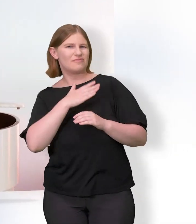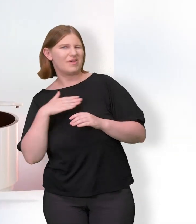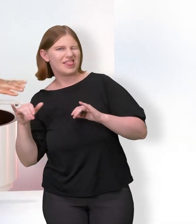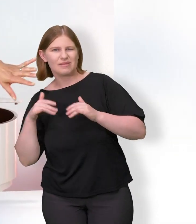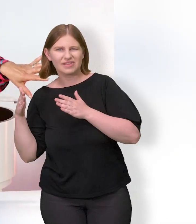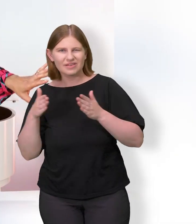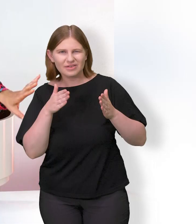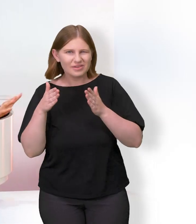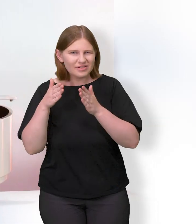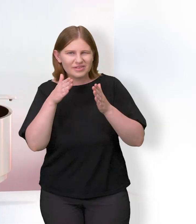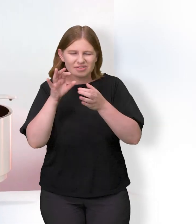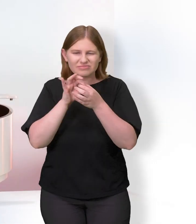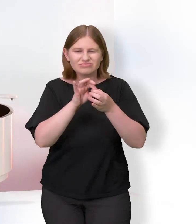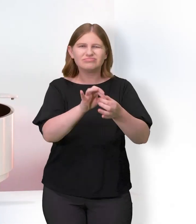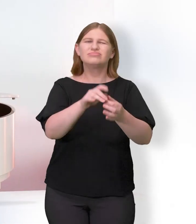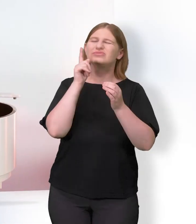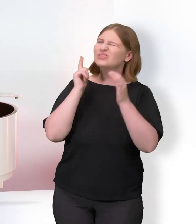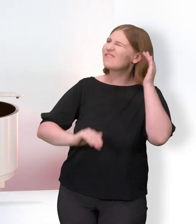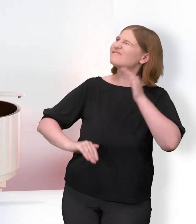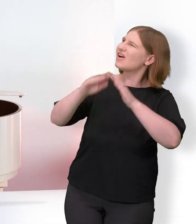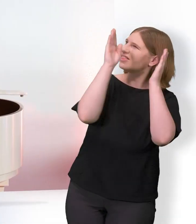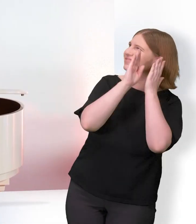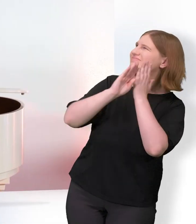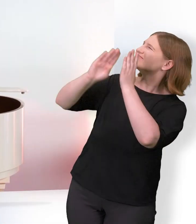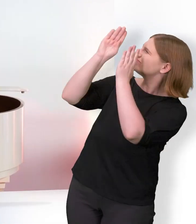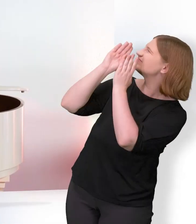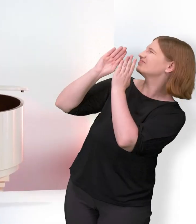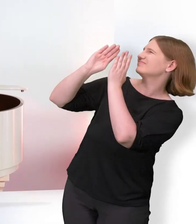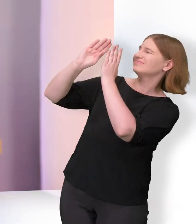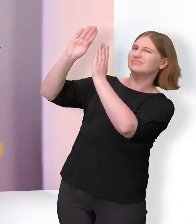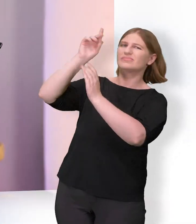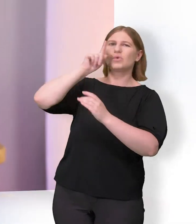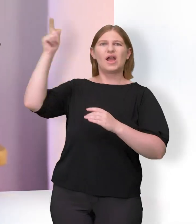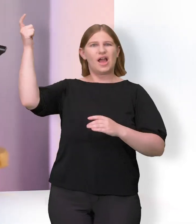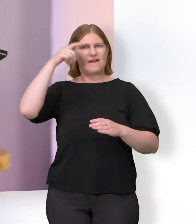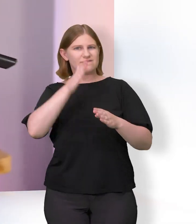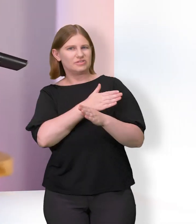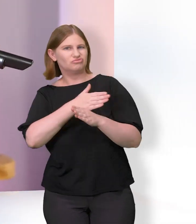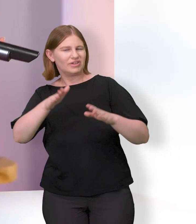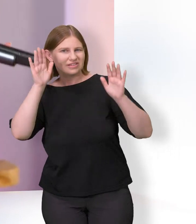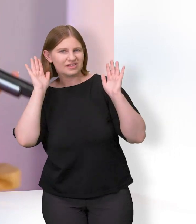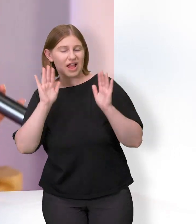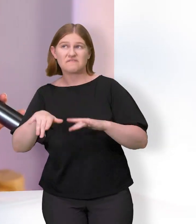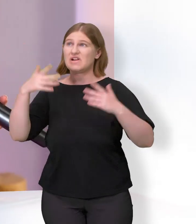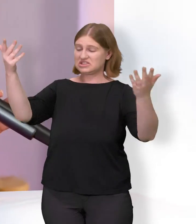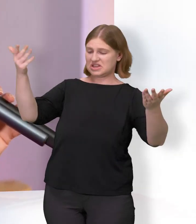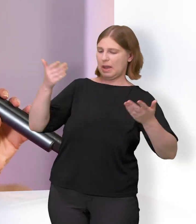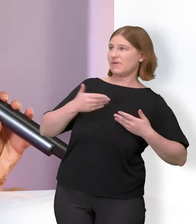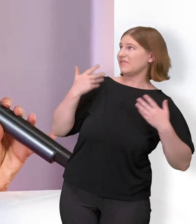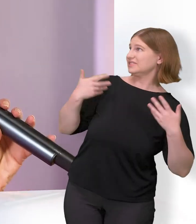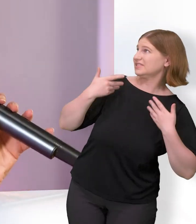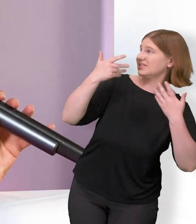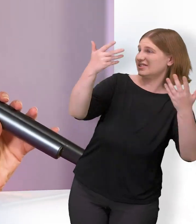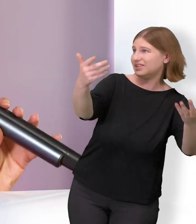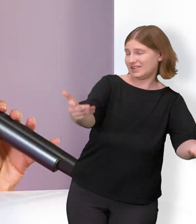durchs Leben lenkt, soll mich ganz auf ihn hinwenden. Nur ihn lass ich gewähren, zu geben